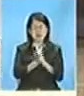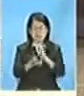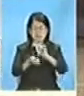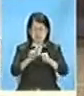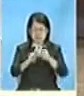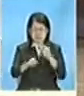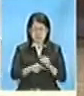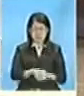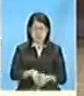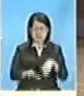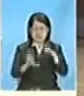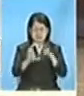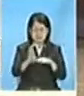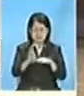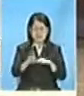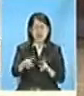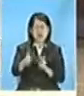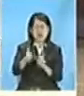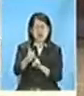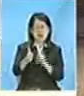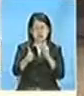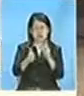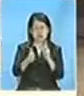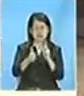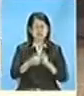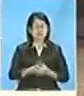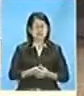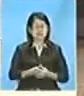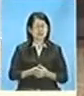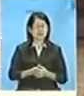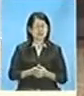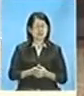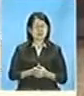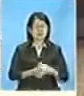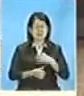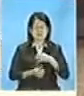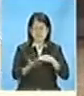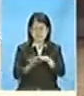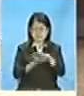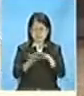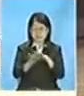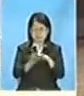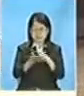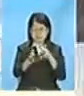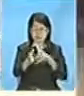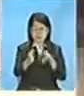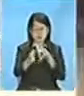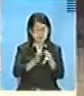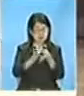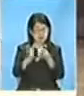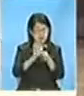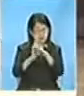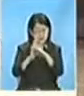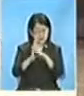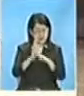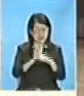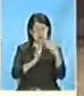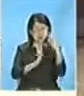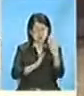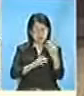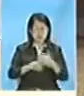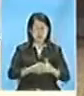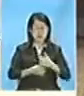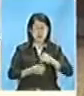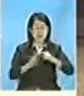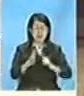ของรองประธานวุฒิสภาคนที่หนึ่งต้องขออนุญาตกราบเรียนครับว่านับตั้งแต่ที่ผมได้